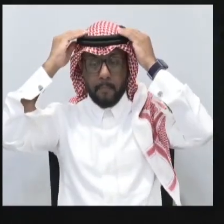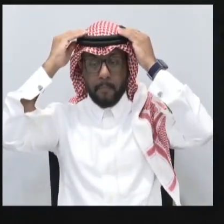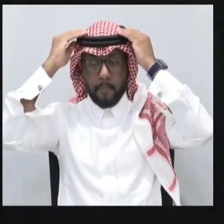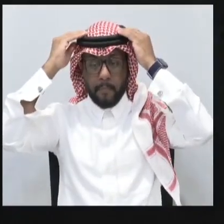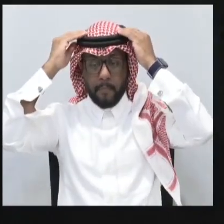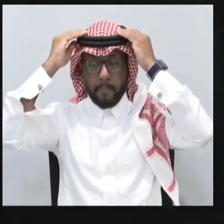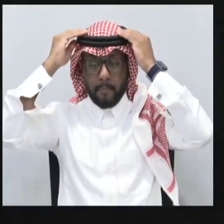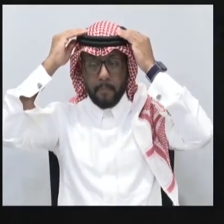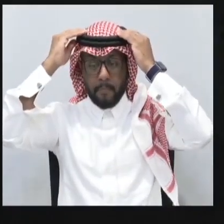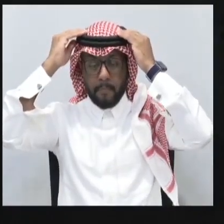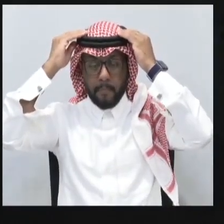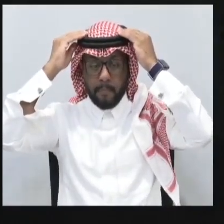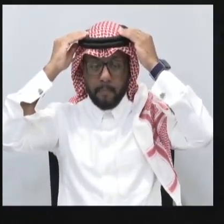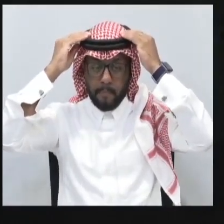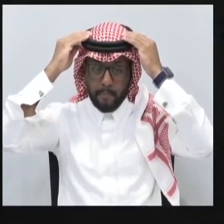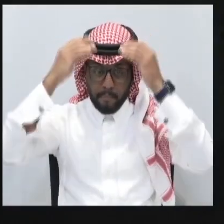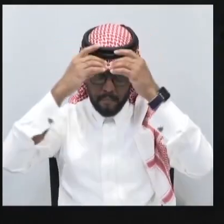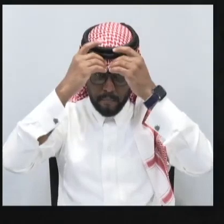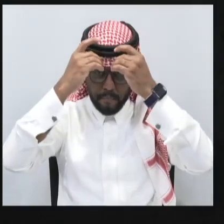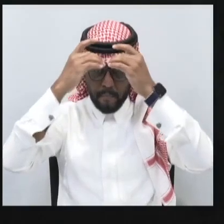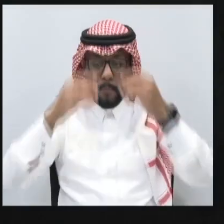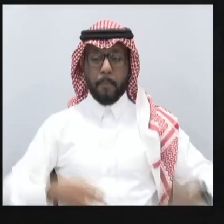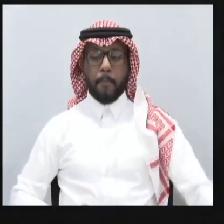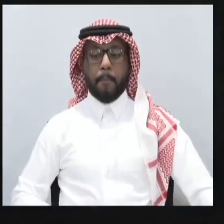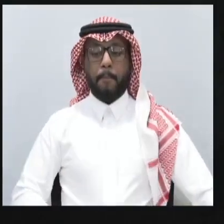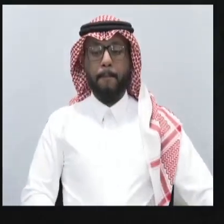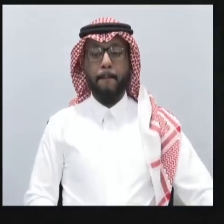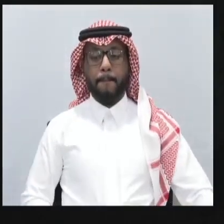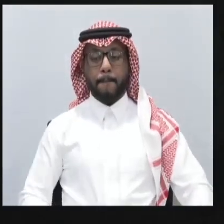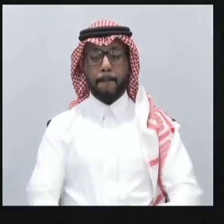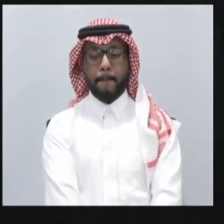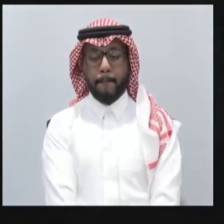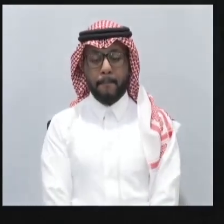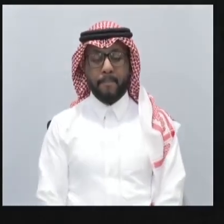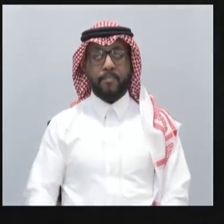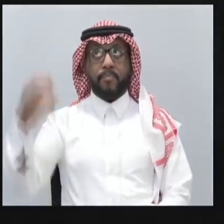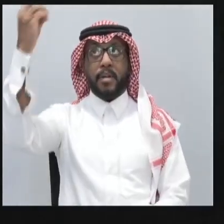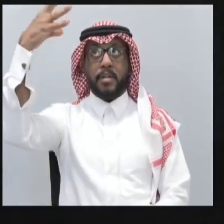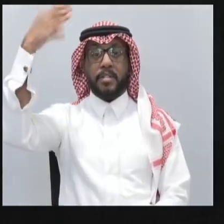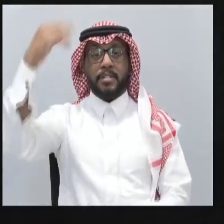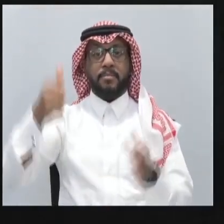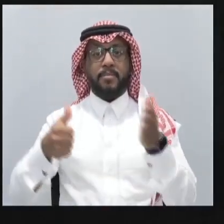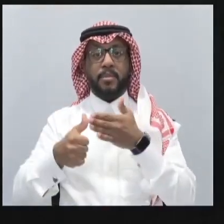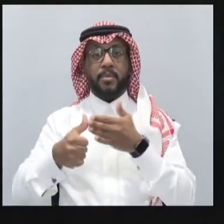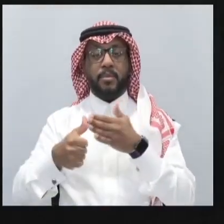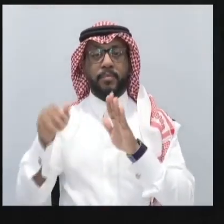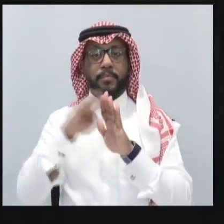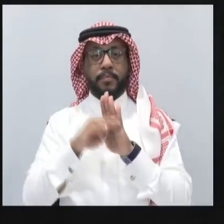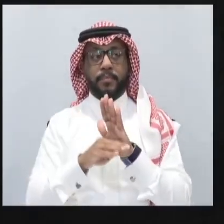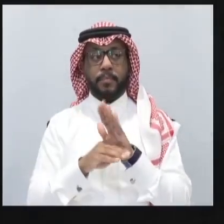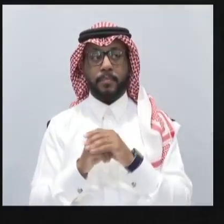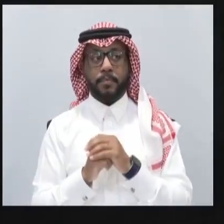الان نبي نرتب هالصور طيب نبدا بالصوره اول شيء نبدا بالشمس لان الشمس هي اللي